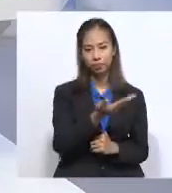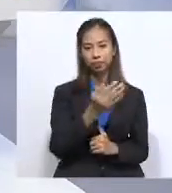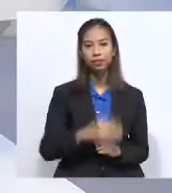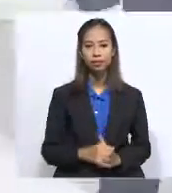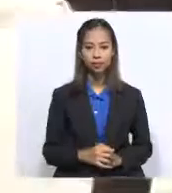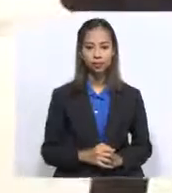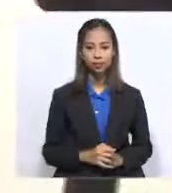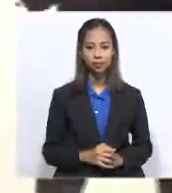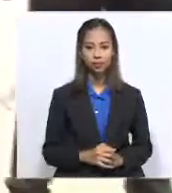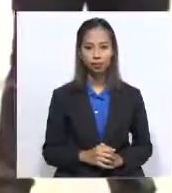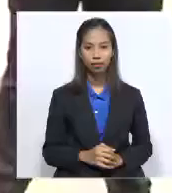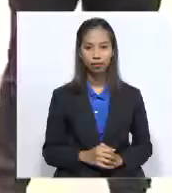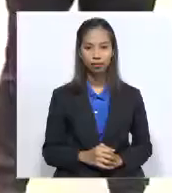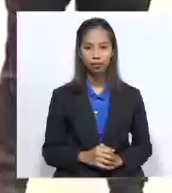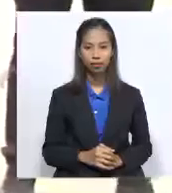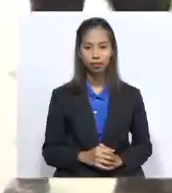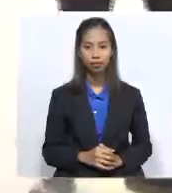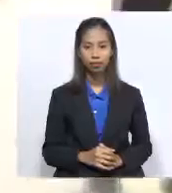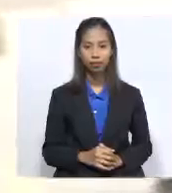ครับ